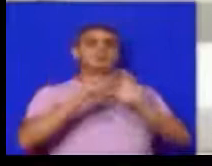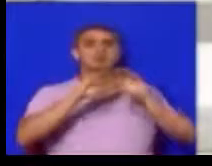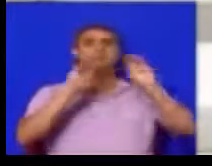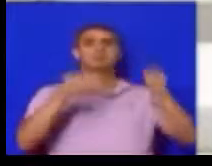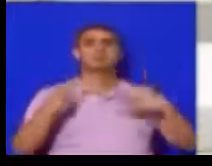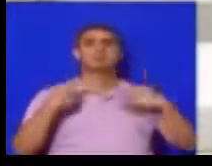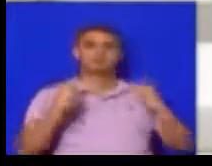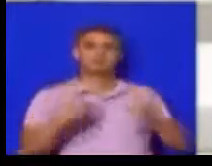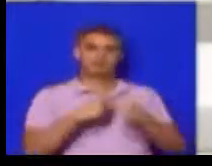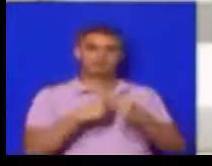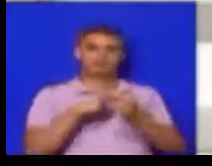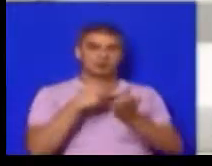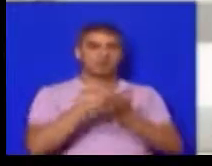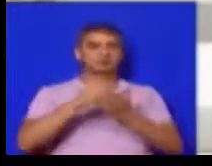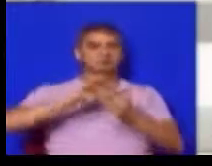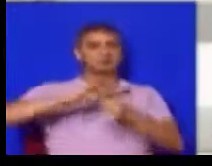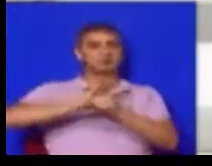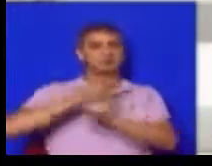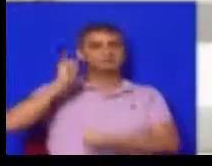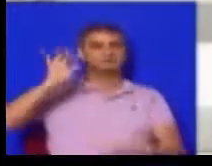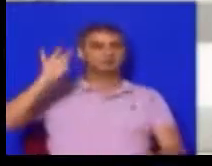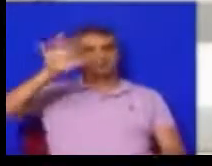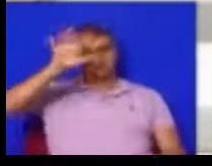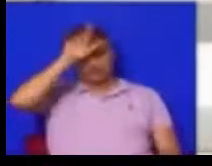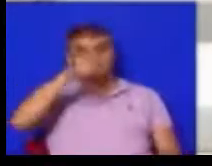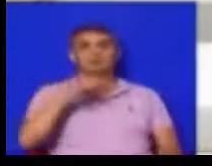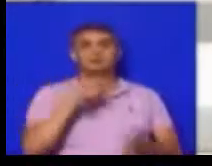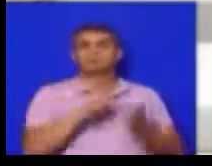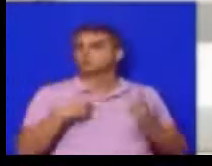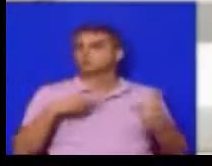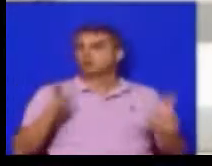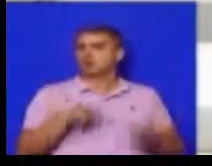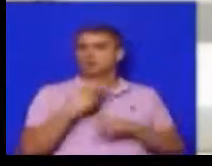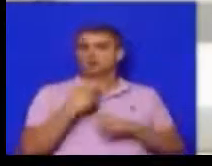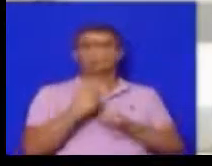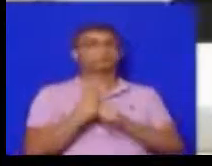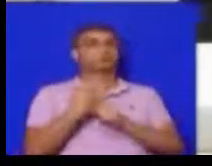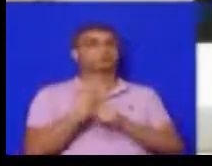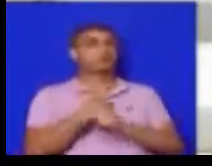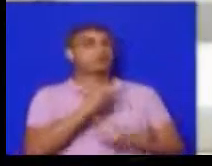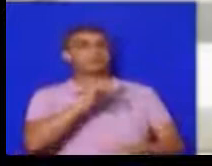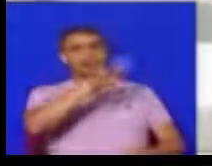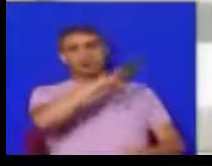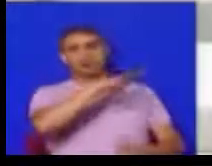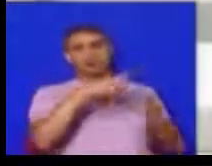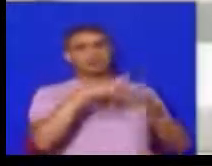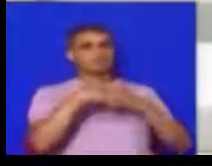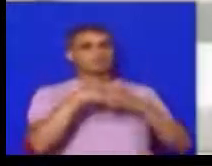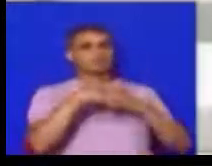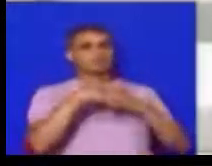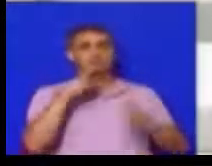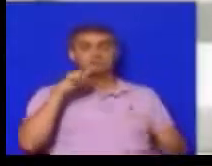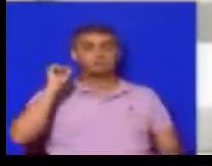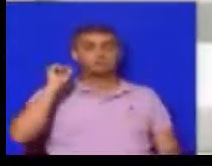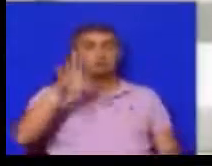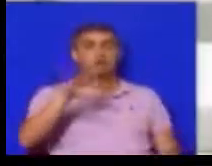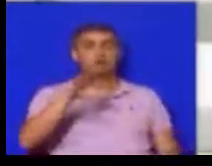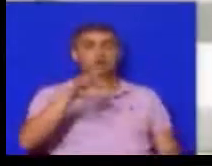הביטחון, להמשך הסנקציות על איראן, ולכן אנחנו לא יכולים לצאת לפעולה אם ארצות הברית מדליקה לנו אור,